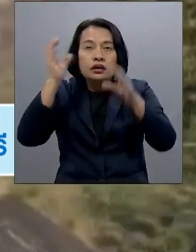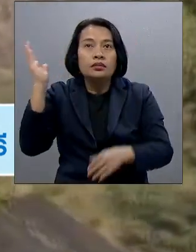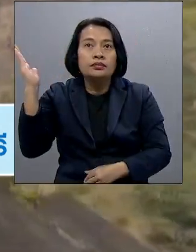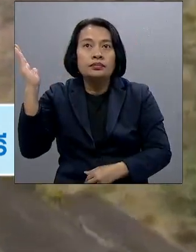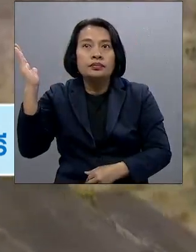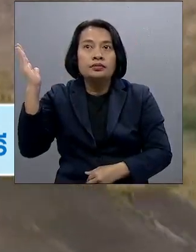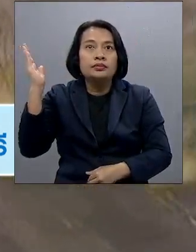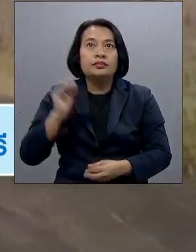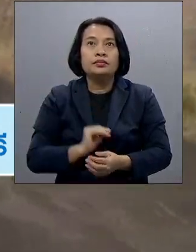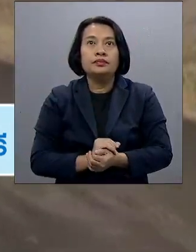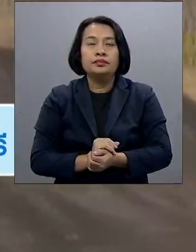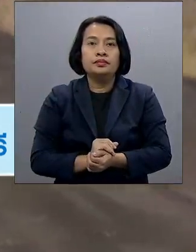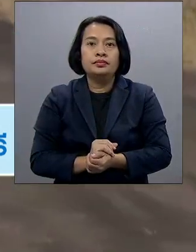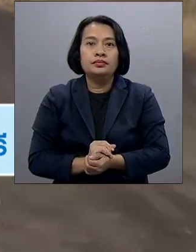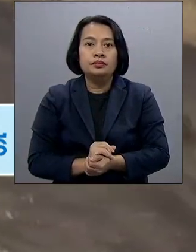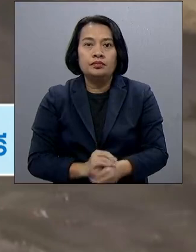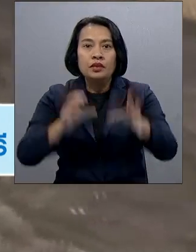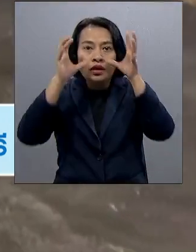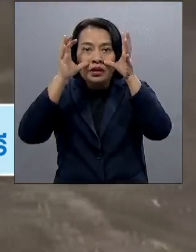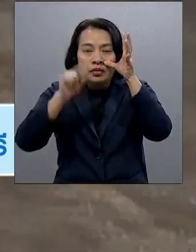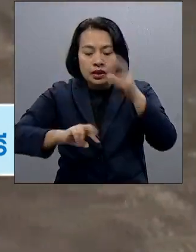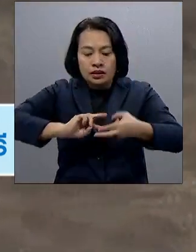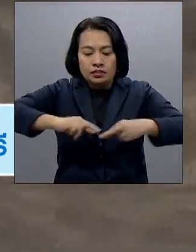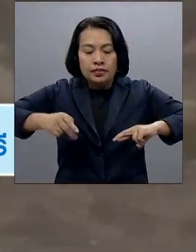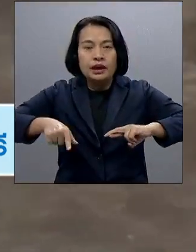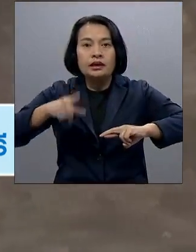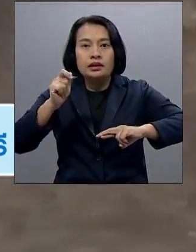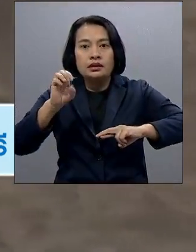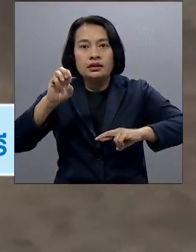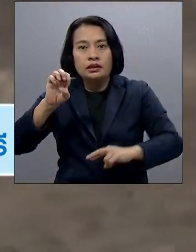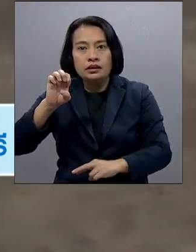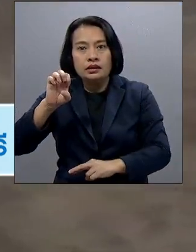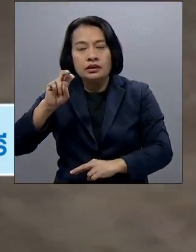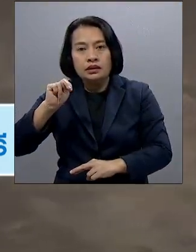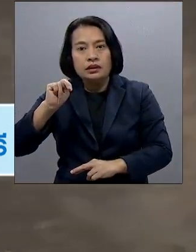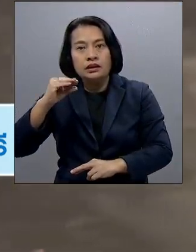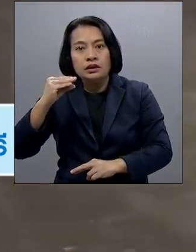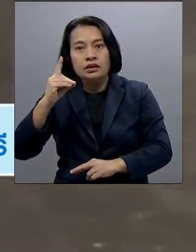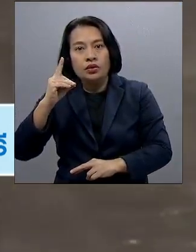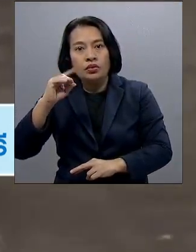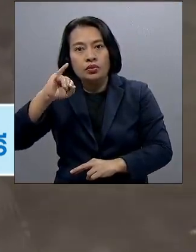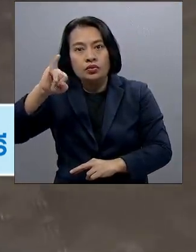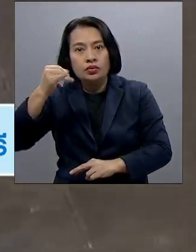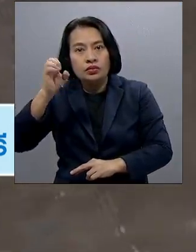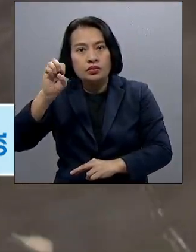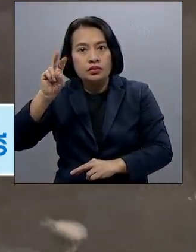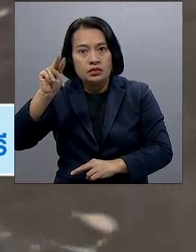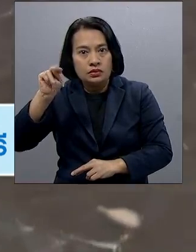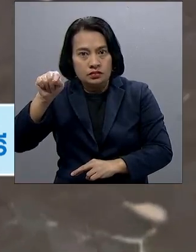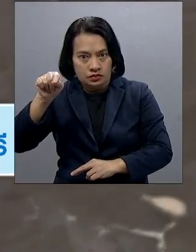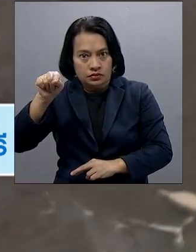สือโคร่งพันธุ์อินโดไชนีสหรือว่าเสือโคร่งอินโดจีนค่ะซึ่งมันจะอยู่จุดบริเวณ